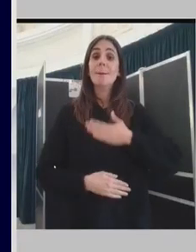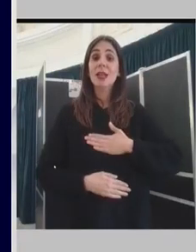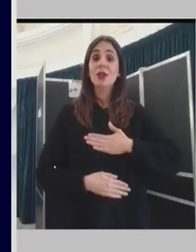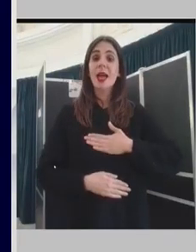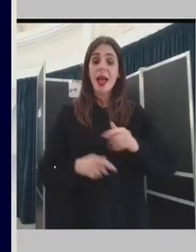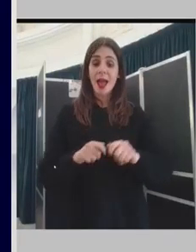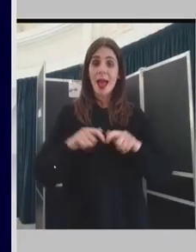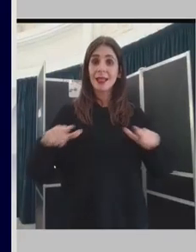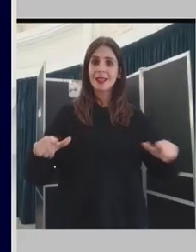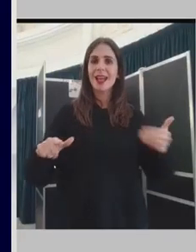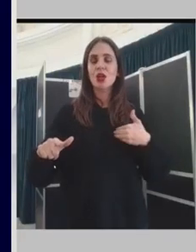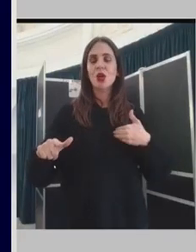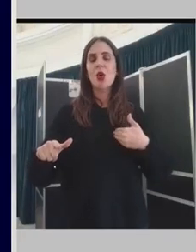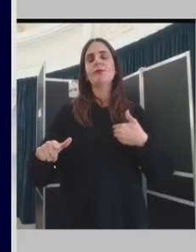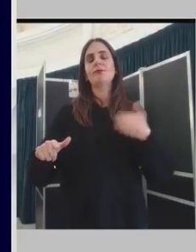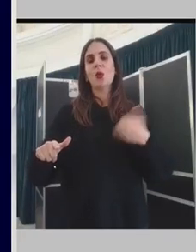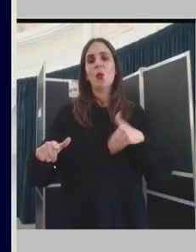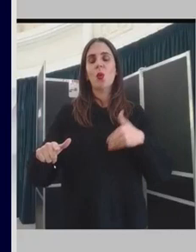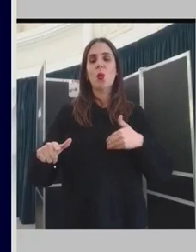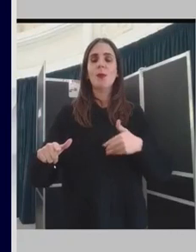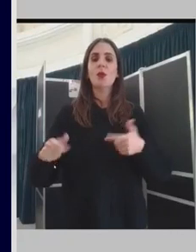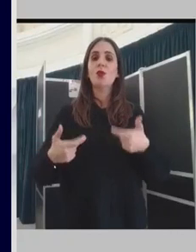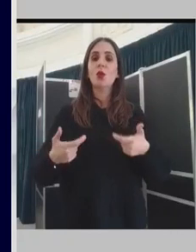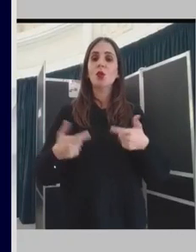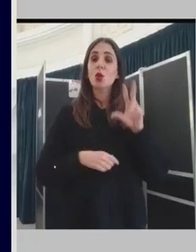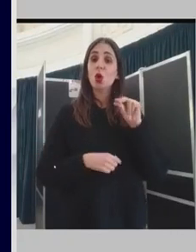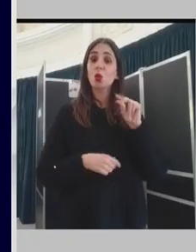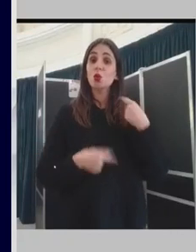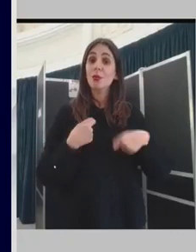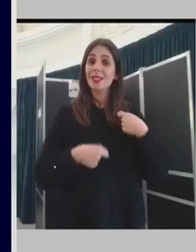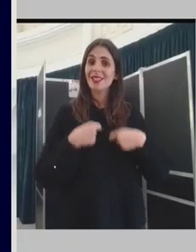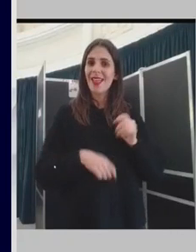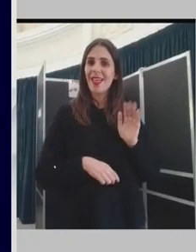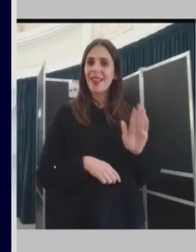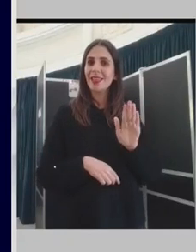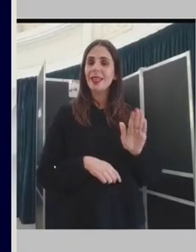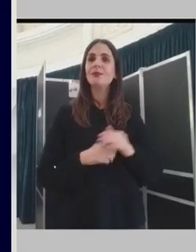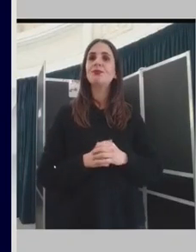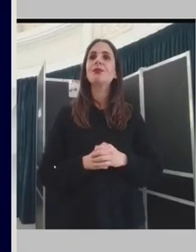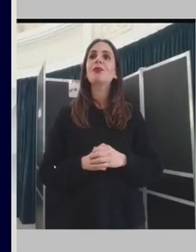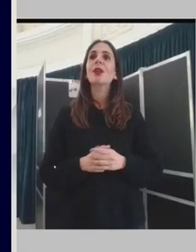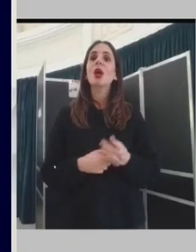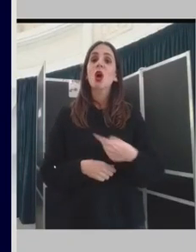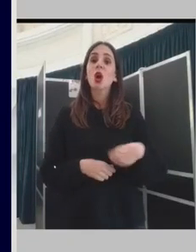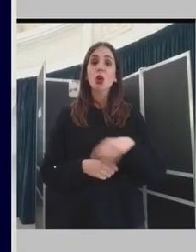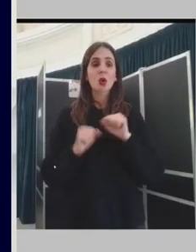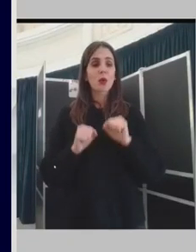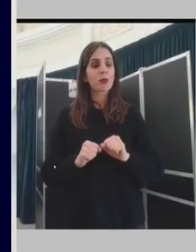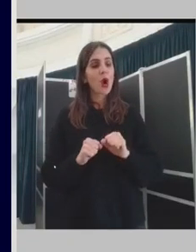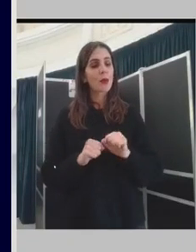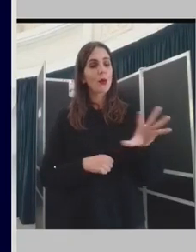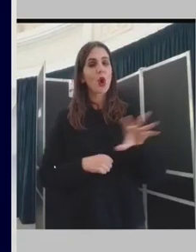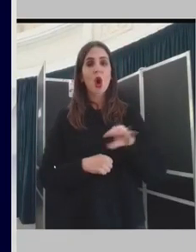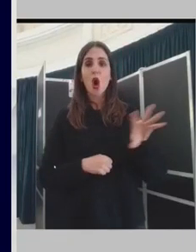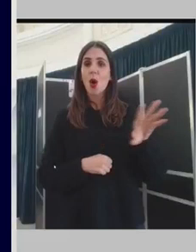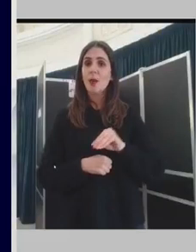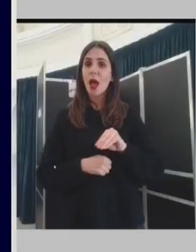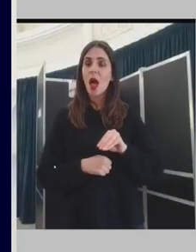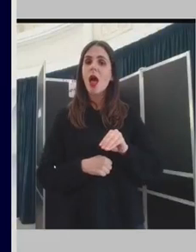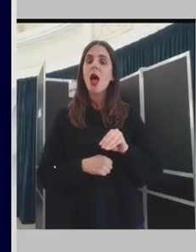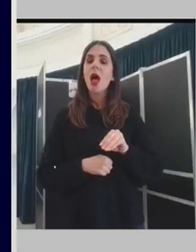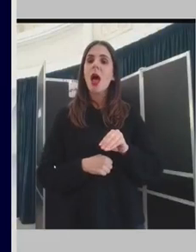fortuna di conoscere la dottoressa, la presidente, veramente è una persona eccezionale, e possiamo prendere esempio da loro, diciamo, e